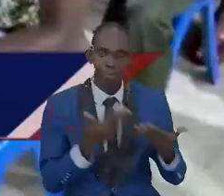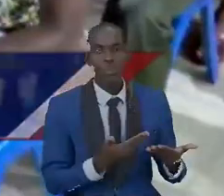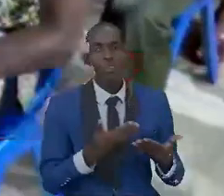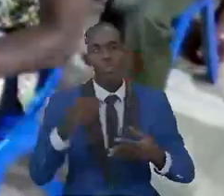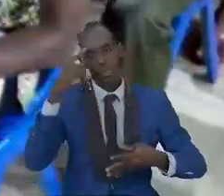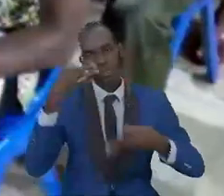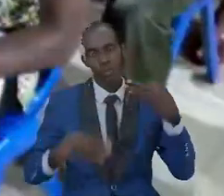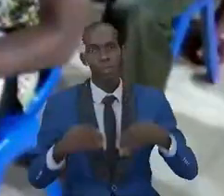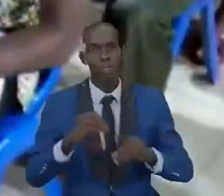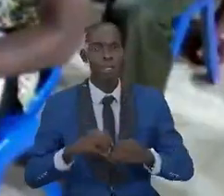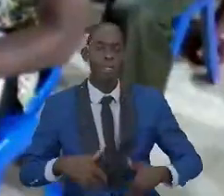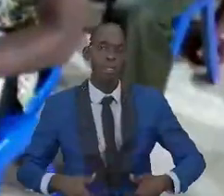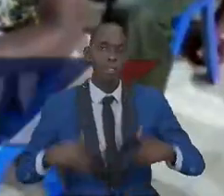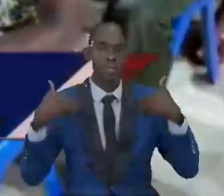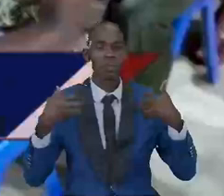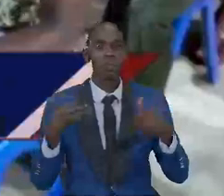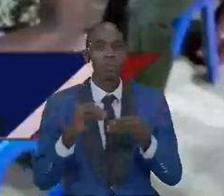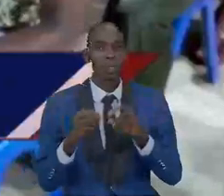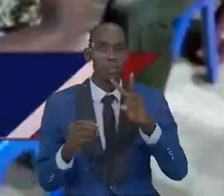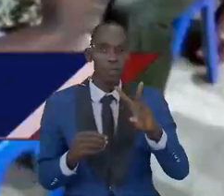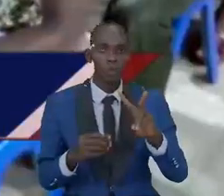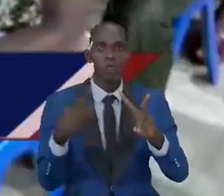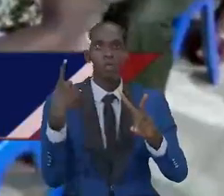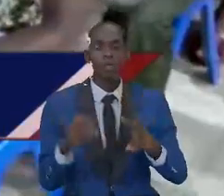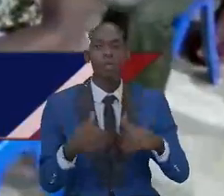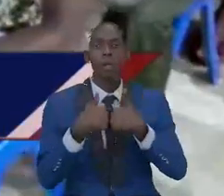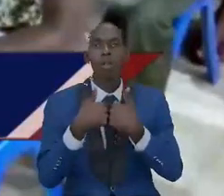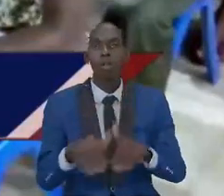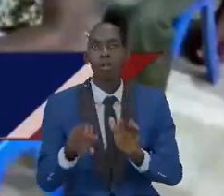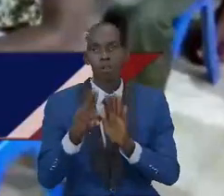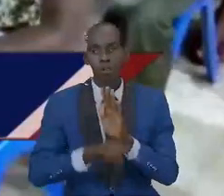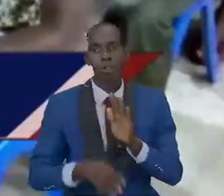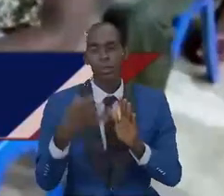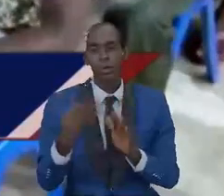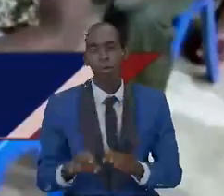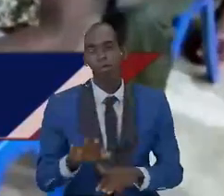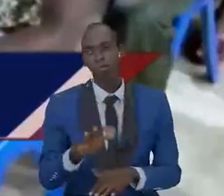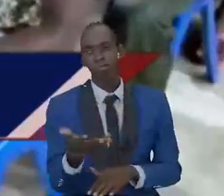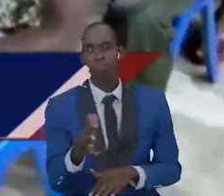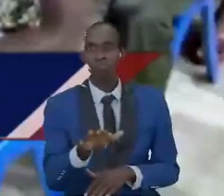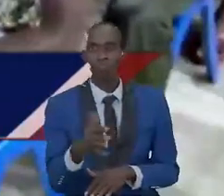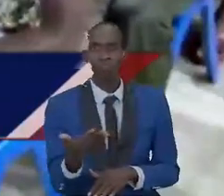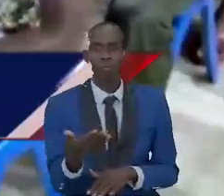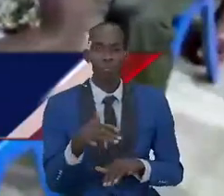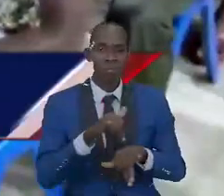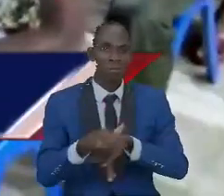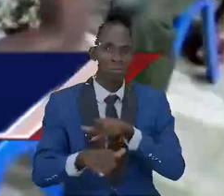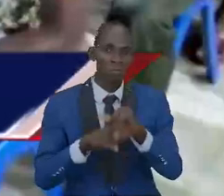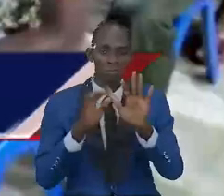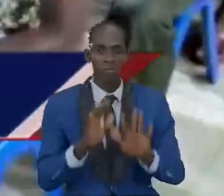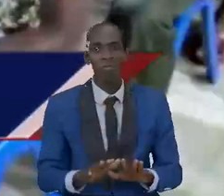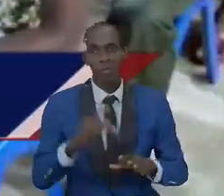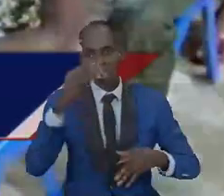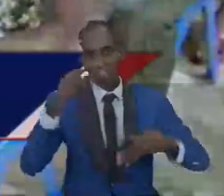deuxième point légalement des compromettants jugés pour leur faute